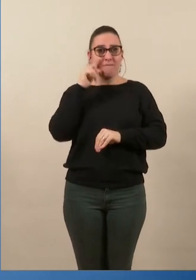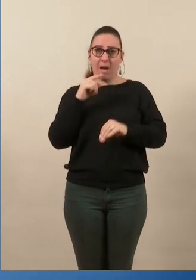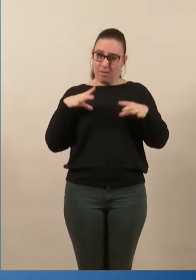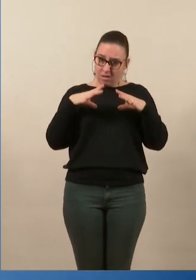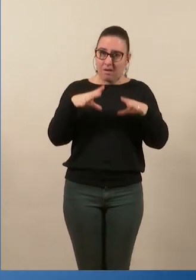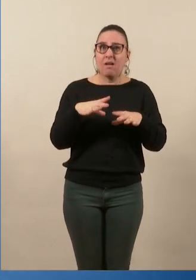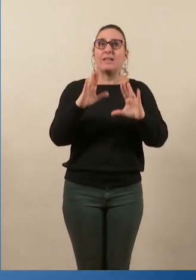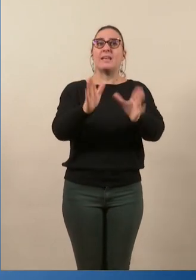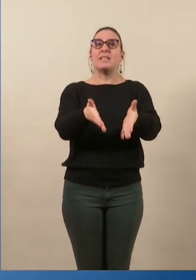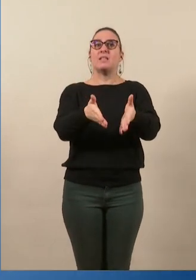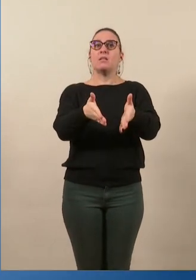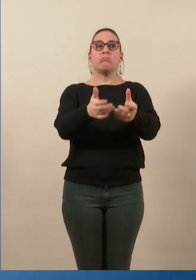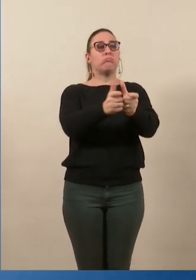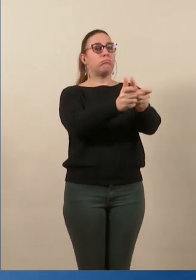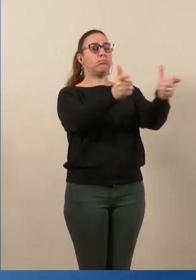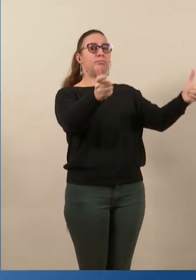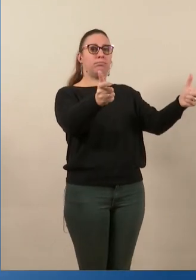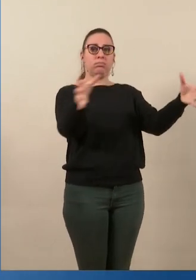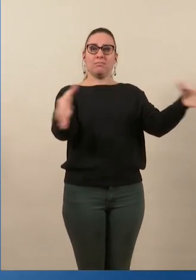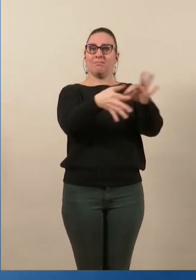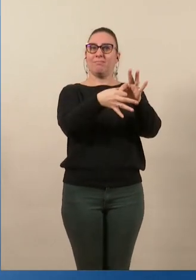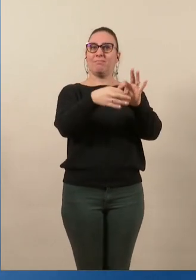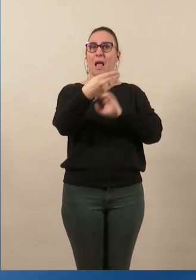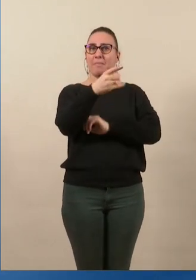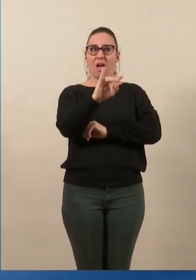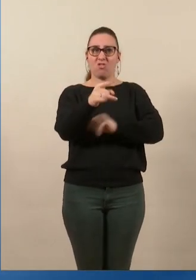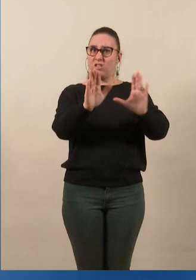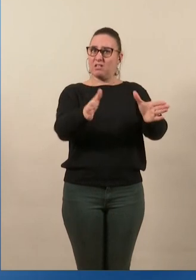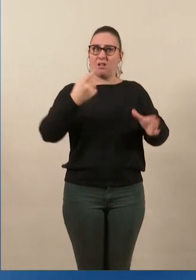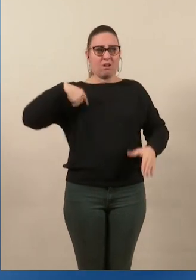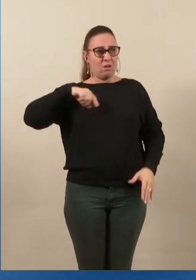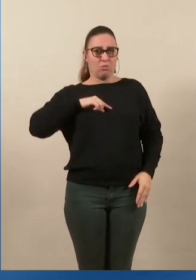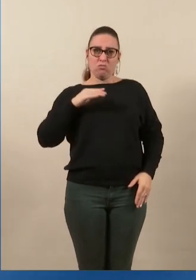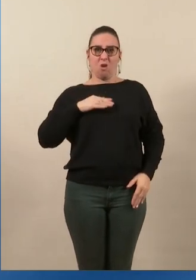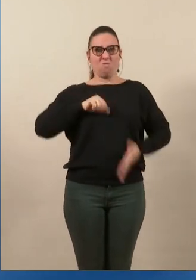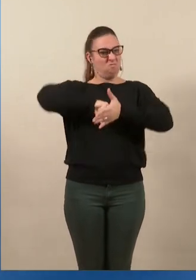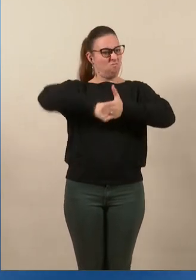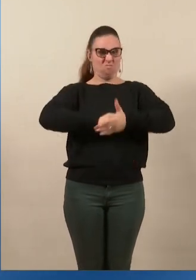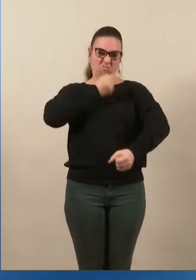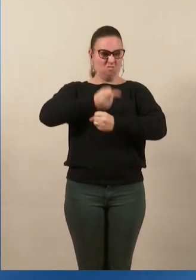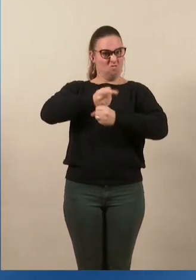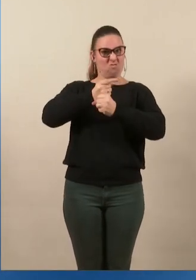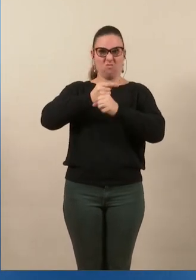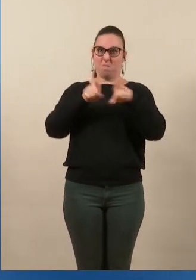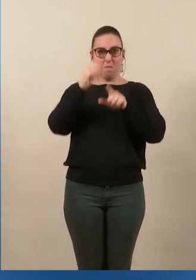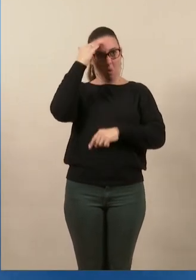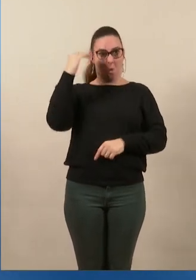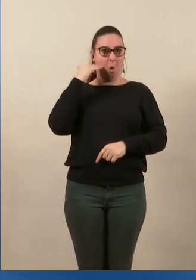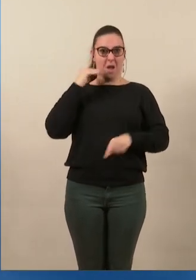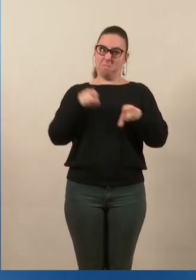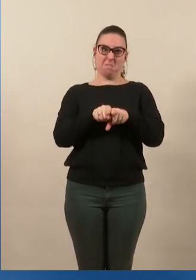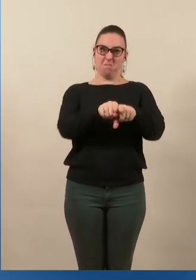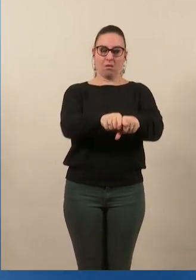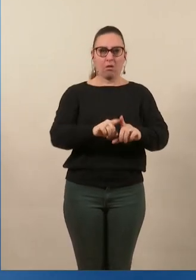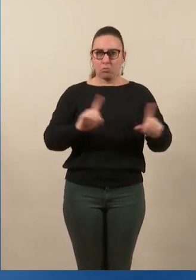avec les structures qui gèrent les les MDH donc nous ne sommes pas en Corée du Nord nous ne décidons pas de la vie sociale